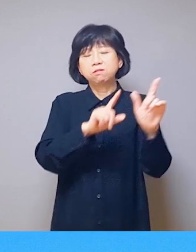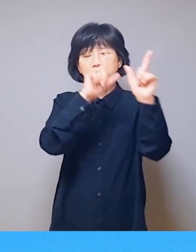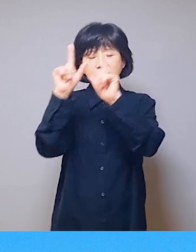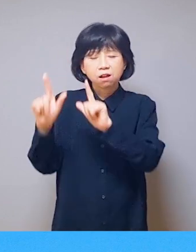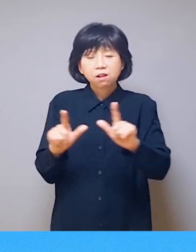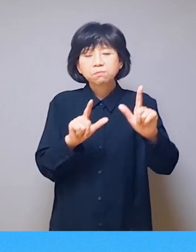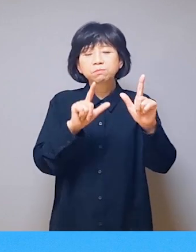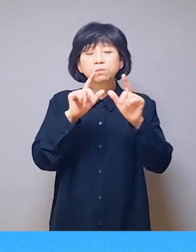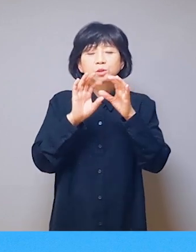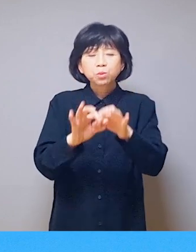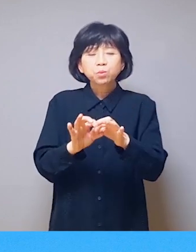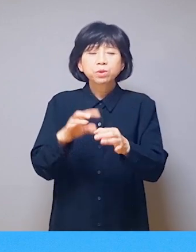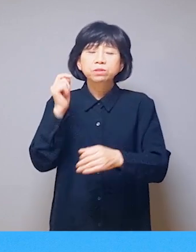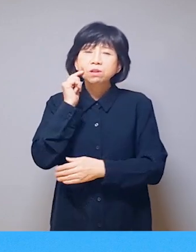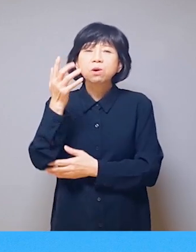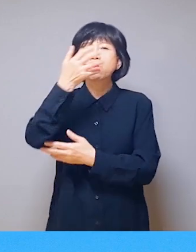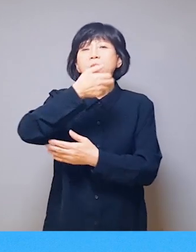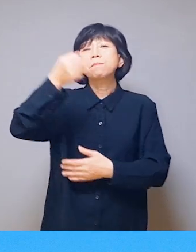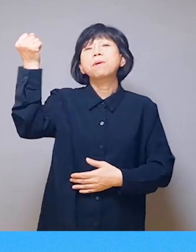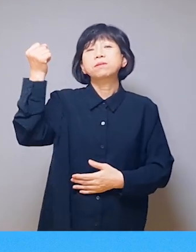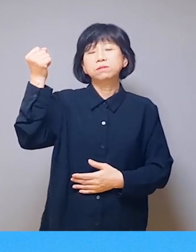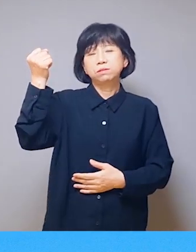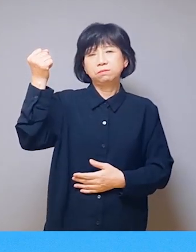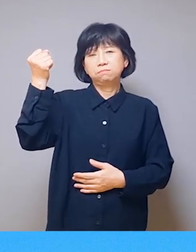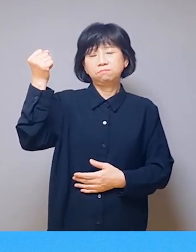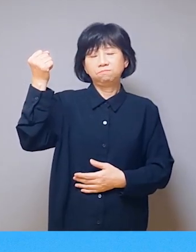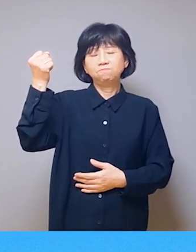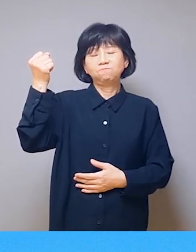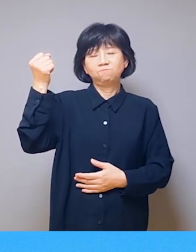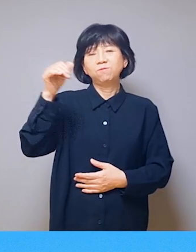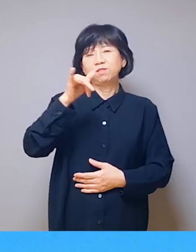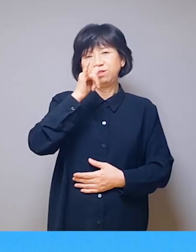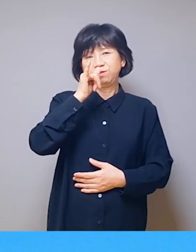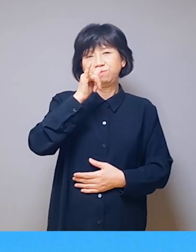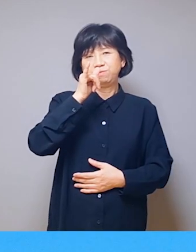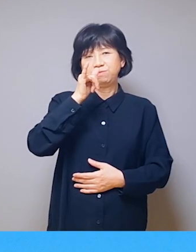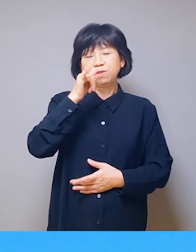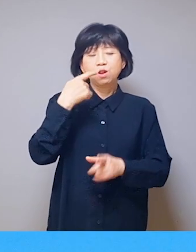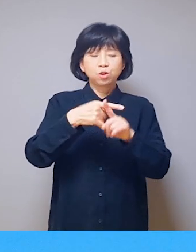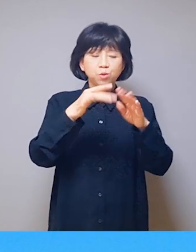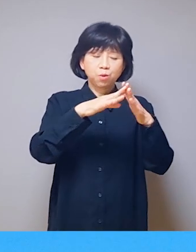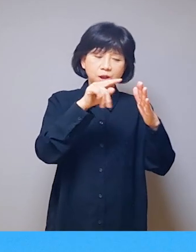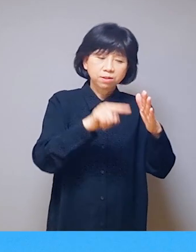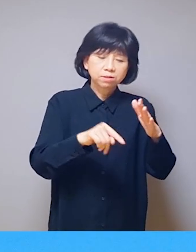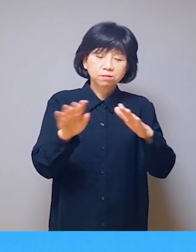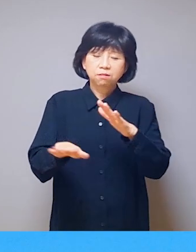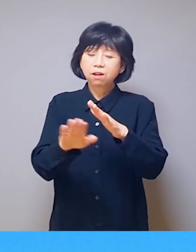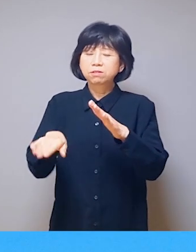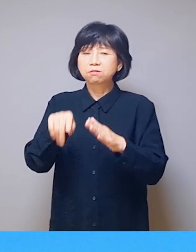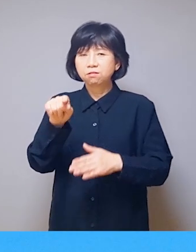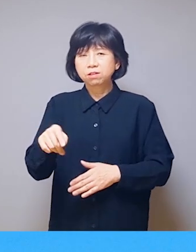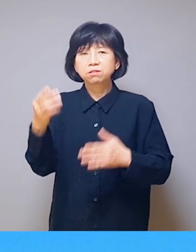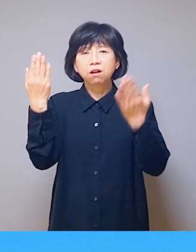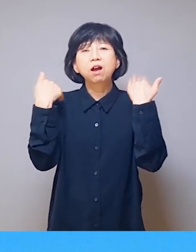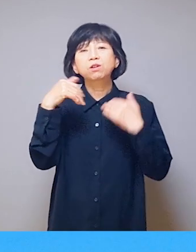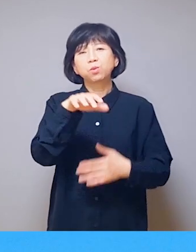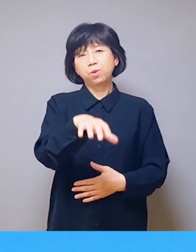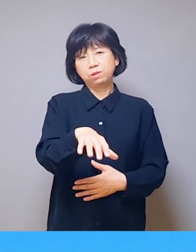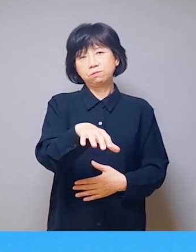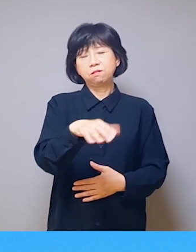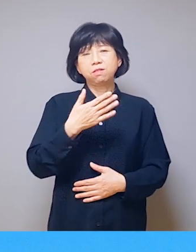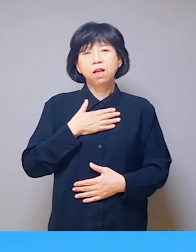영광을 받으시는 모습을 가정에서, 직장에서, 학교에서, 또 교회에서조차도 보게 될 줄 믿습니다.